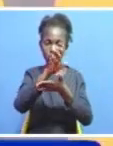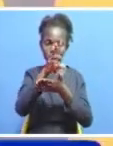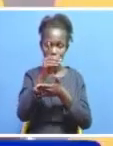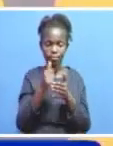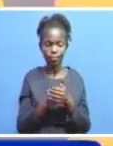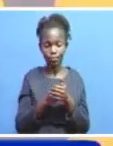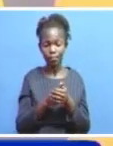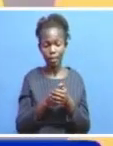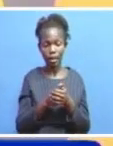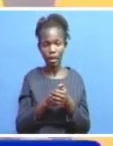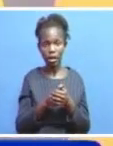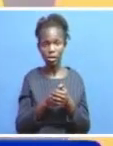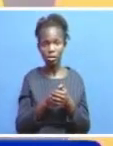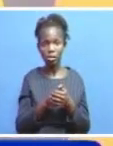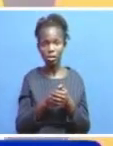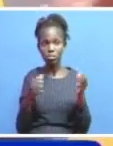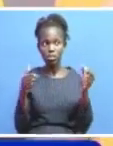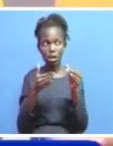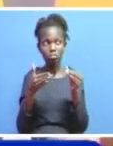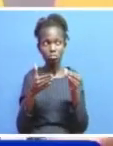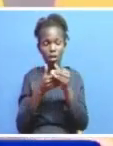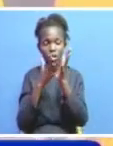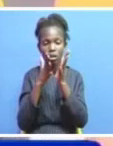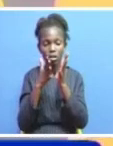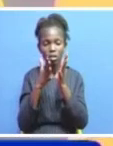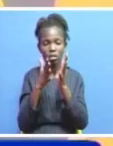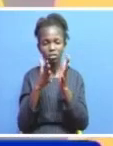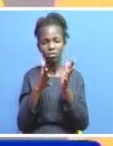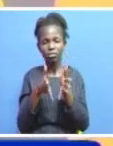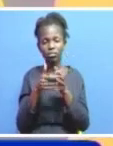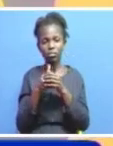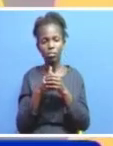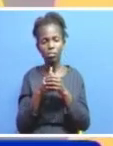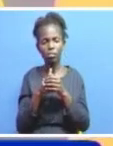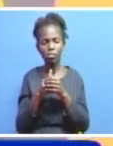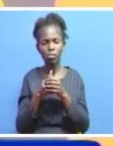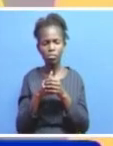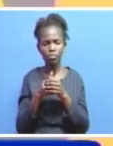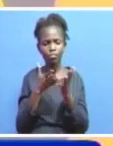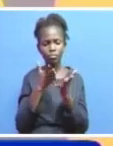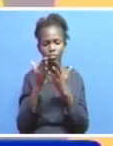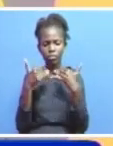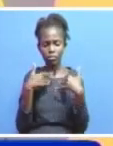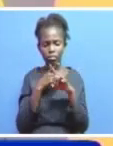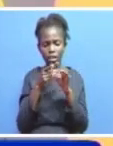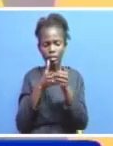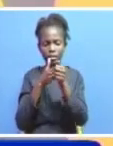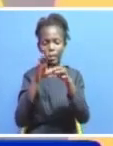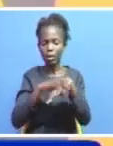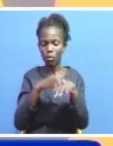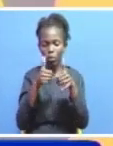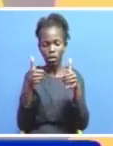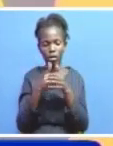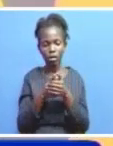majority leader, majority whip, katika kia majia waipa. Kila mwono, nagizu. Lakini oza utongoi kwanzia ila ya ile. Niki